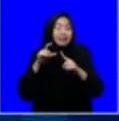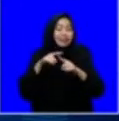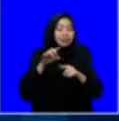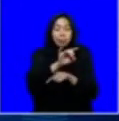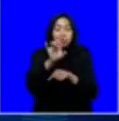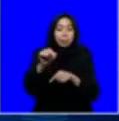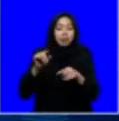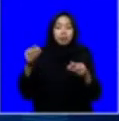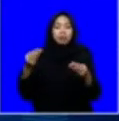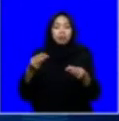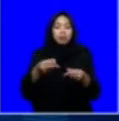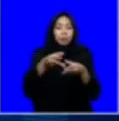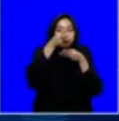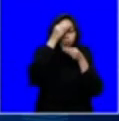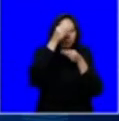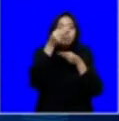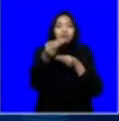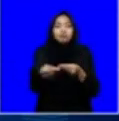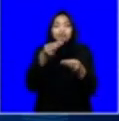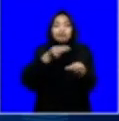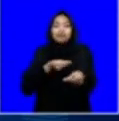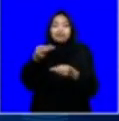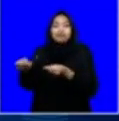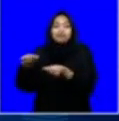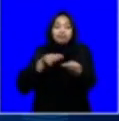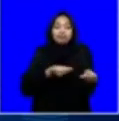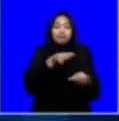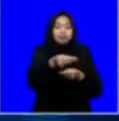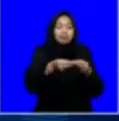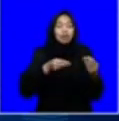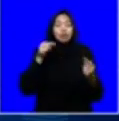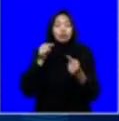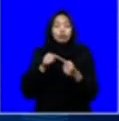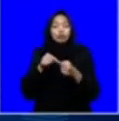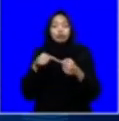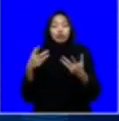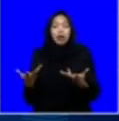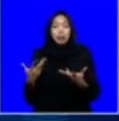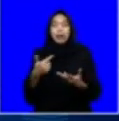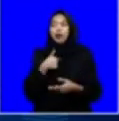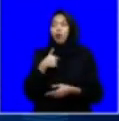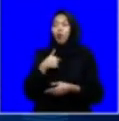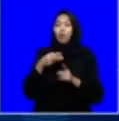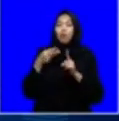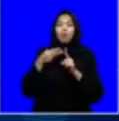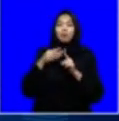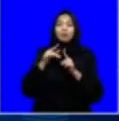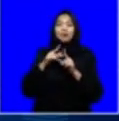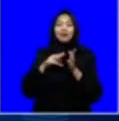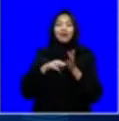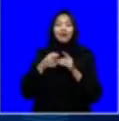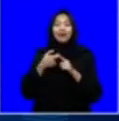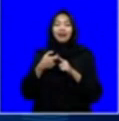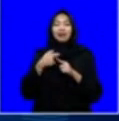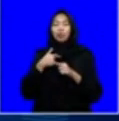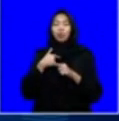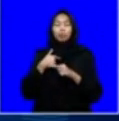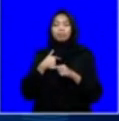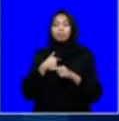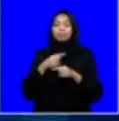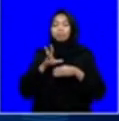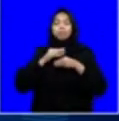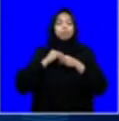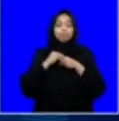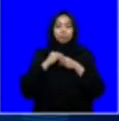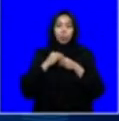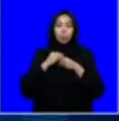satu daripada fokus program ini adalah meningkatkan rasa kebinekaan dan rasa nasionalisme di dalam